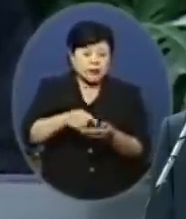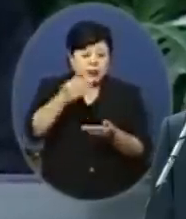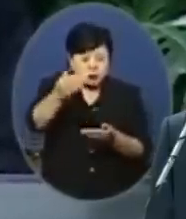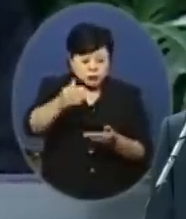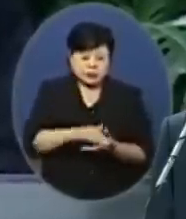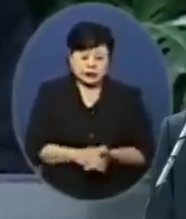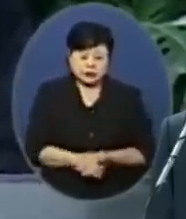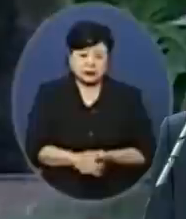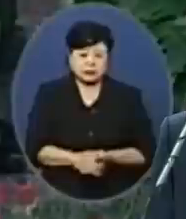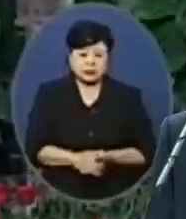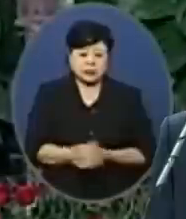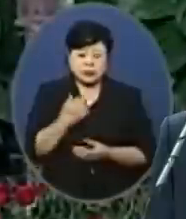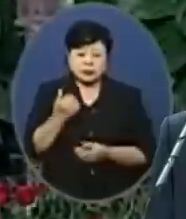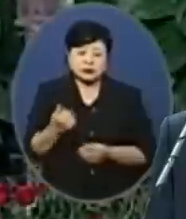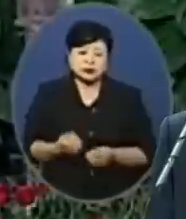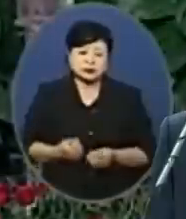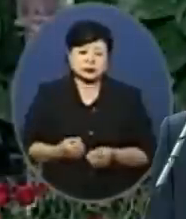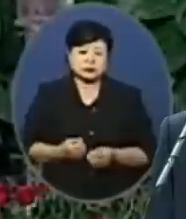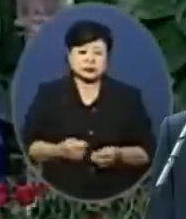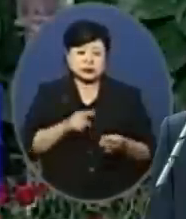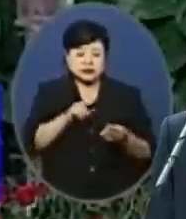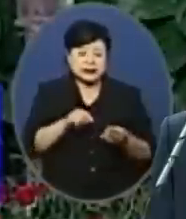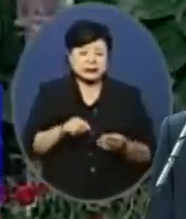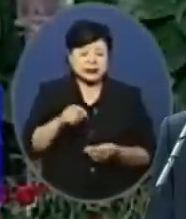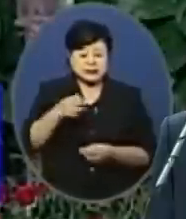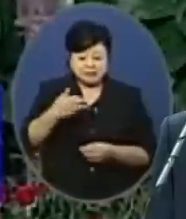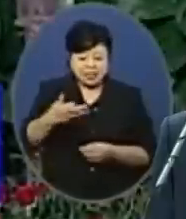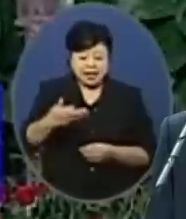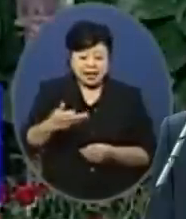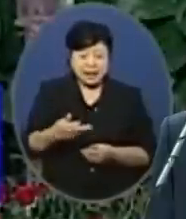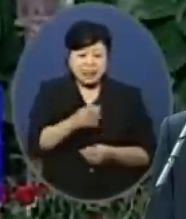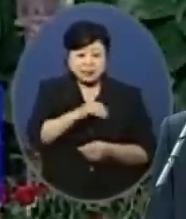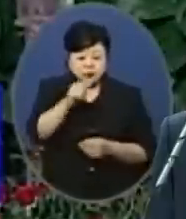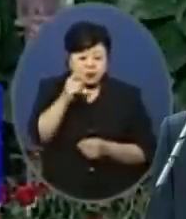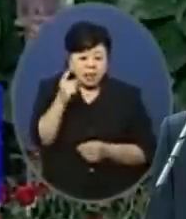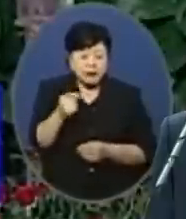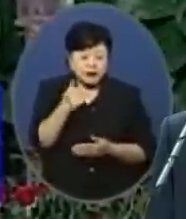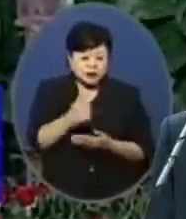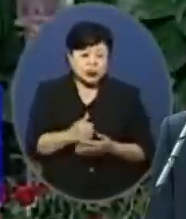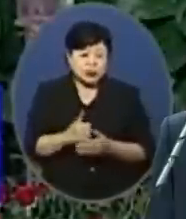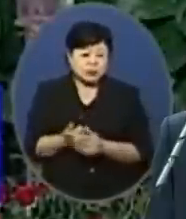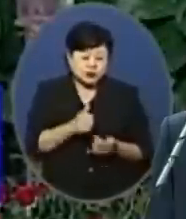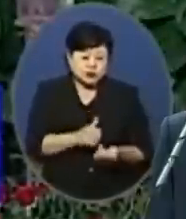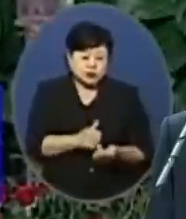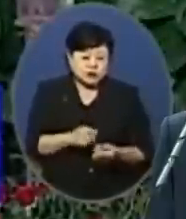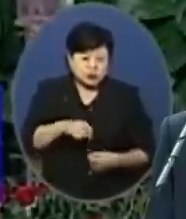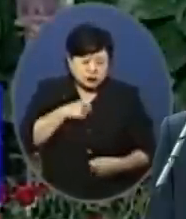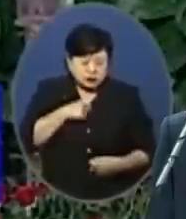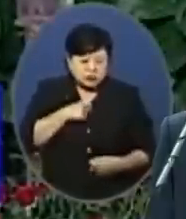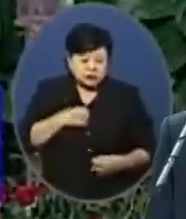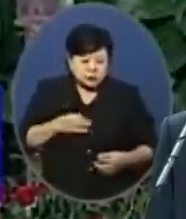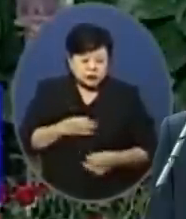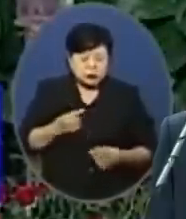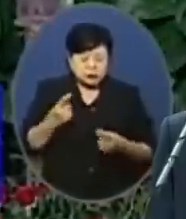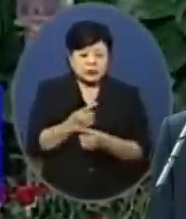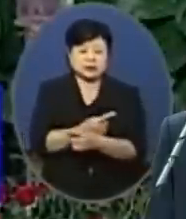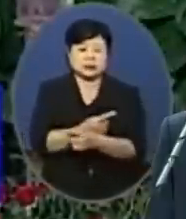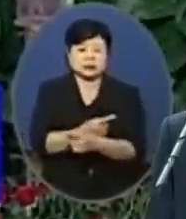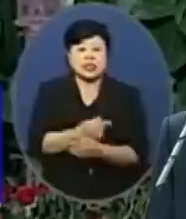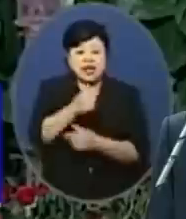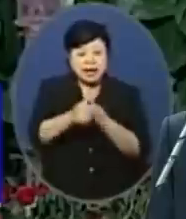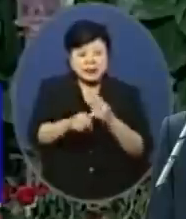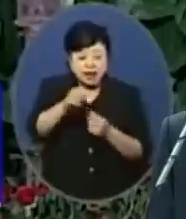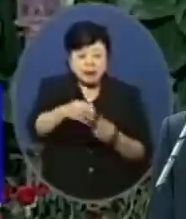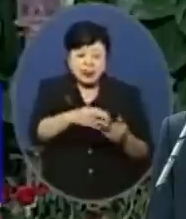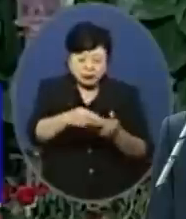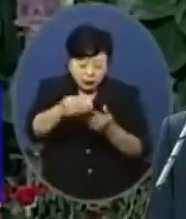것입니다. 베드로전서 3장 18절에 그리스도께서 단번에 죄를 위하여 죽어서 의인으로서 불의한 자를 대신하였으니 이는 우리를 하나님